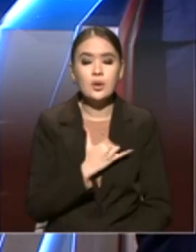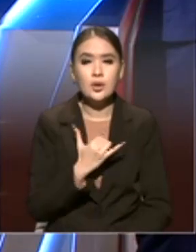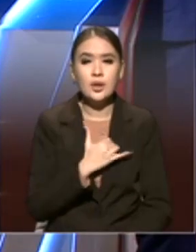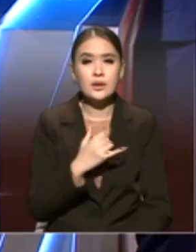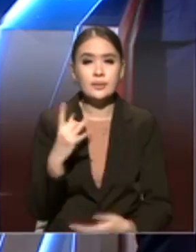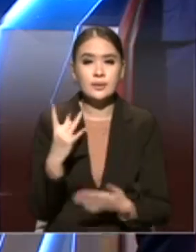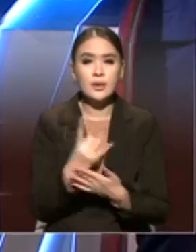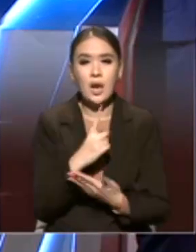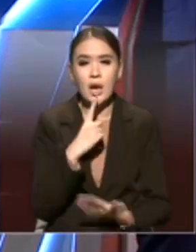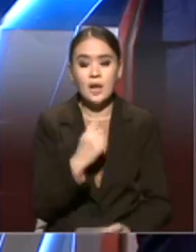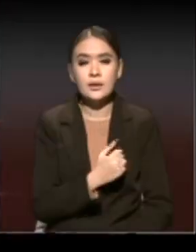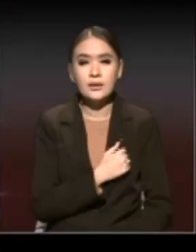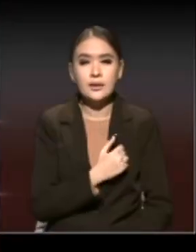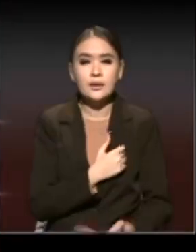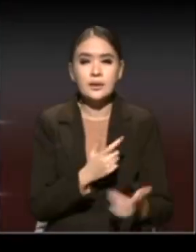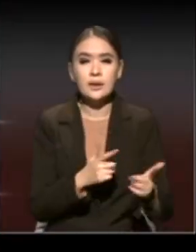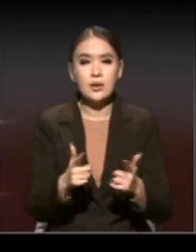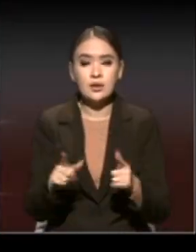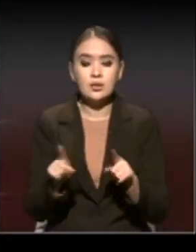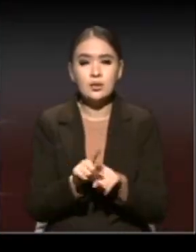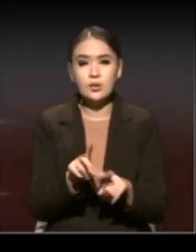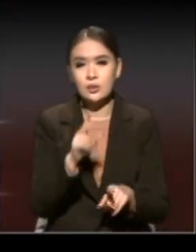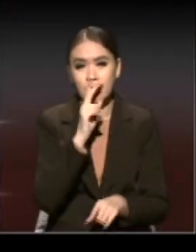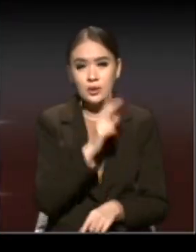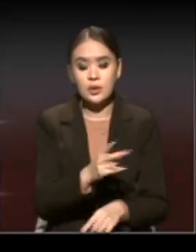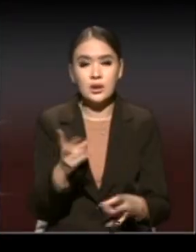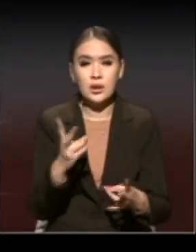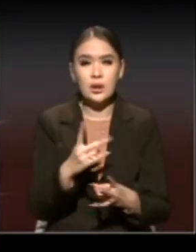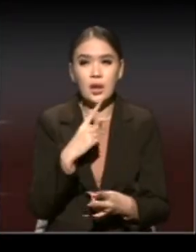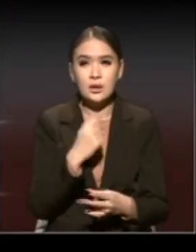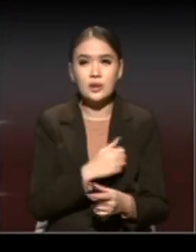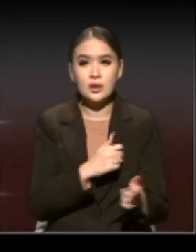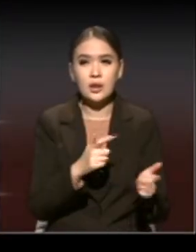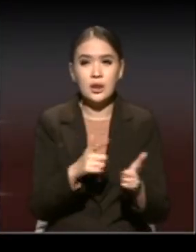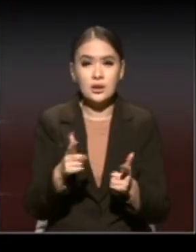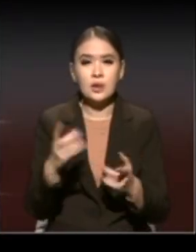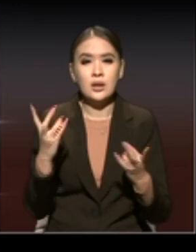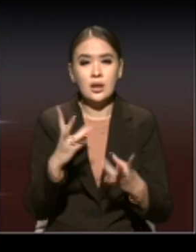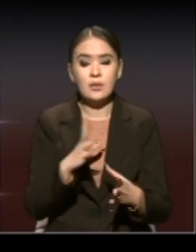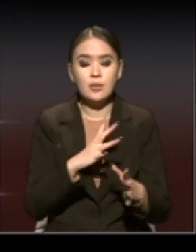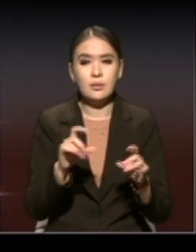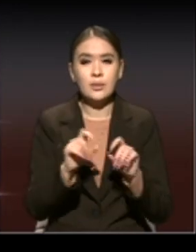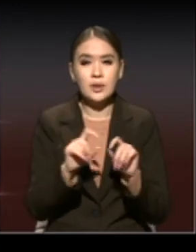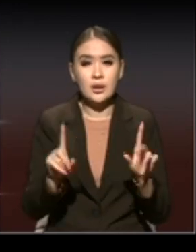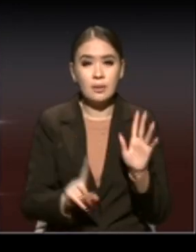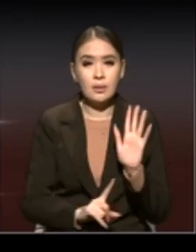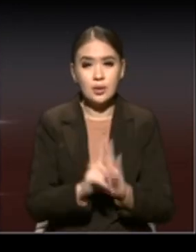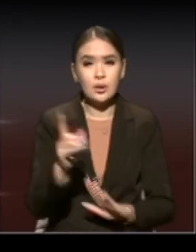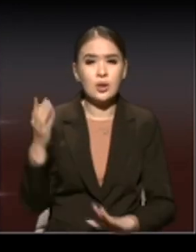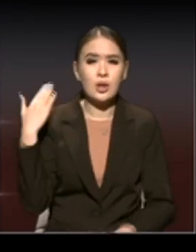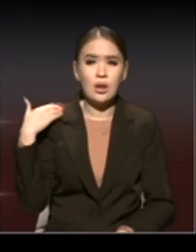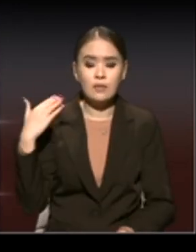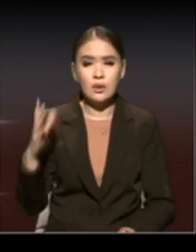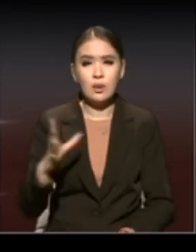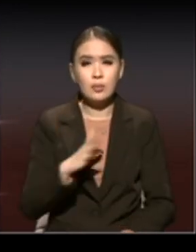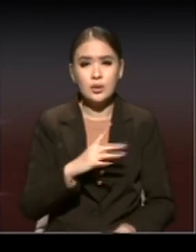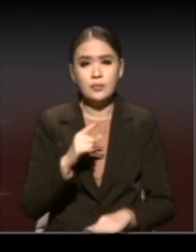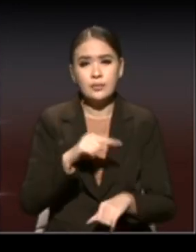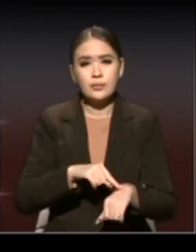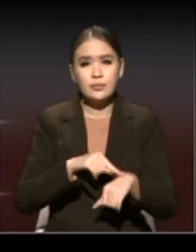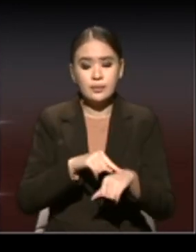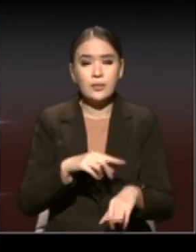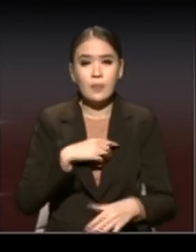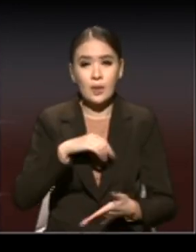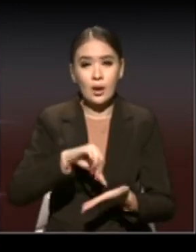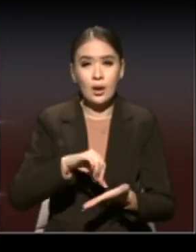алғашқы әскери дайындық мәселесін де қарауымыз керек. Бұл әскери дайындық мектептен басталады. Баяғыда біз мысалға бірнеше сағат қатысатынбыз, ал